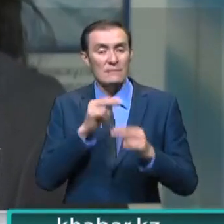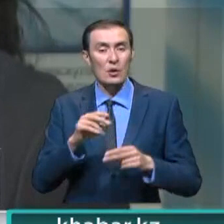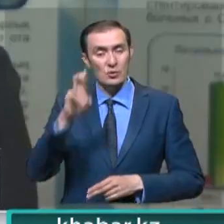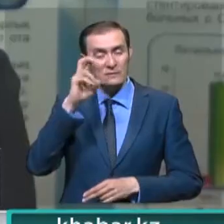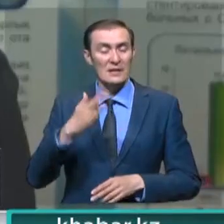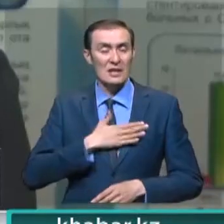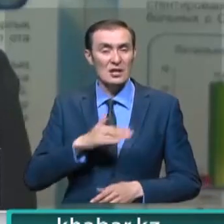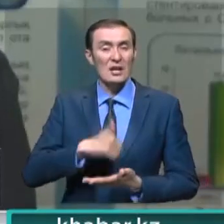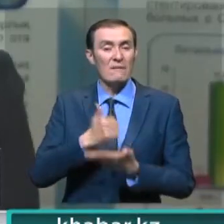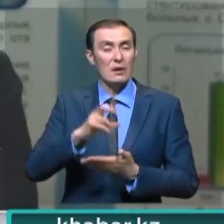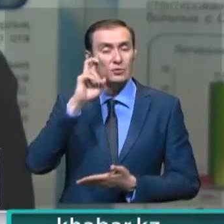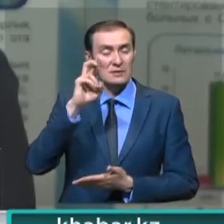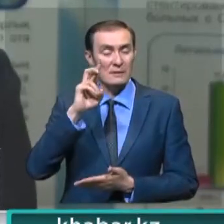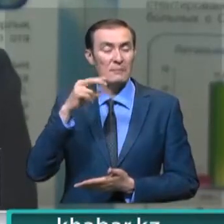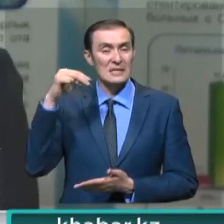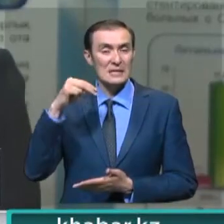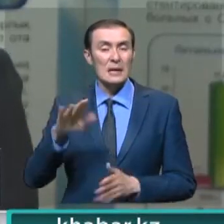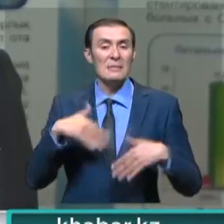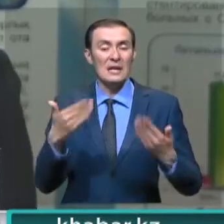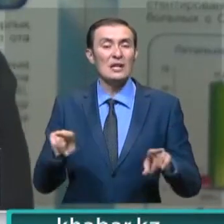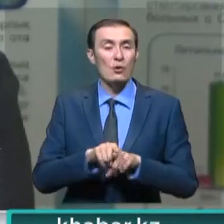нашего государства, предлагая вот так, проведение такого